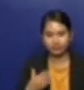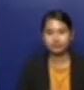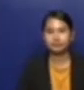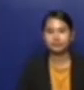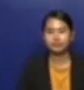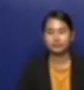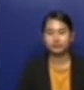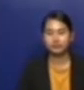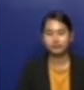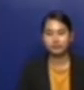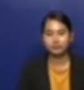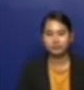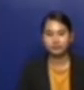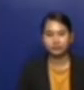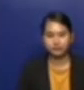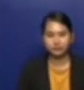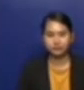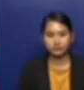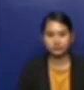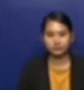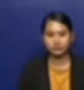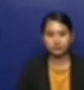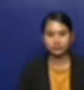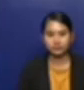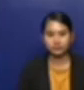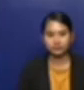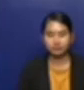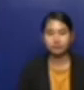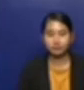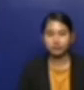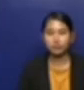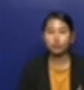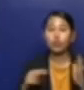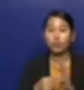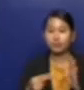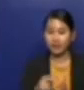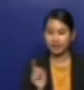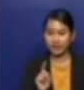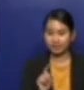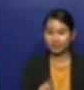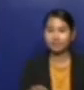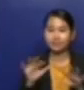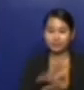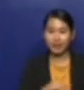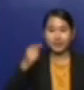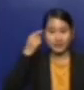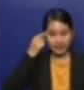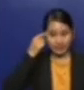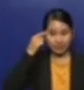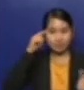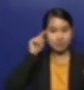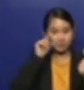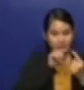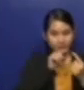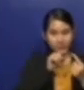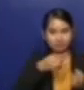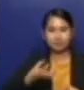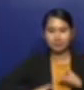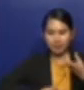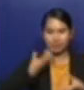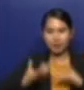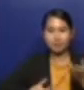องซึ่งในหลายกรณีถือได้ว่าเป็นการแสดงข้อเรียกร้องและวิสัยทัศน์ที่เป็นประโย